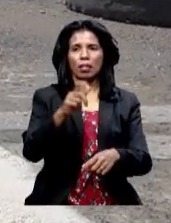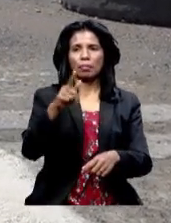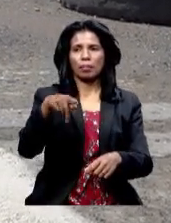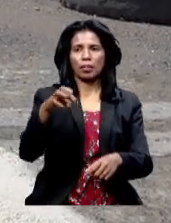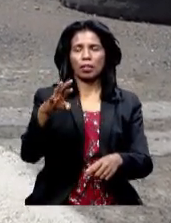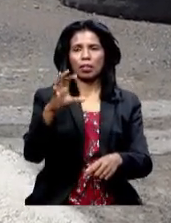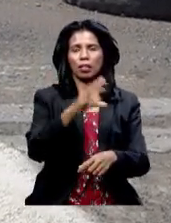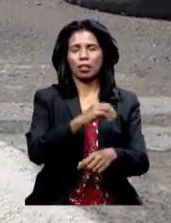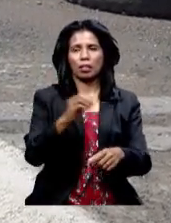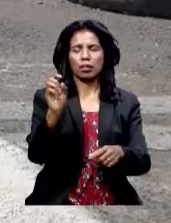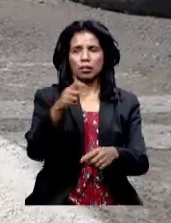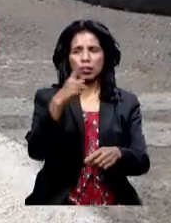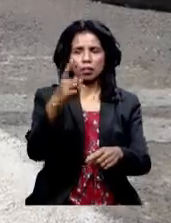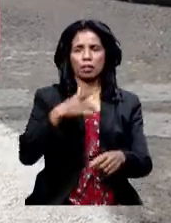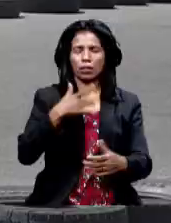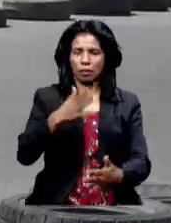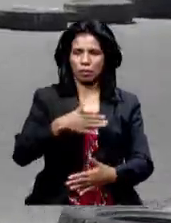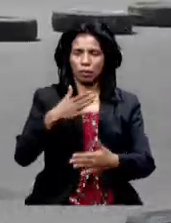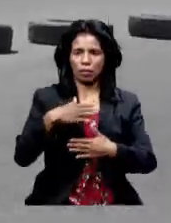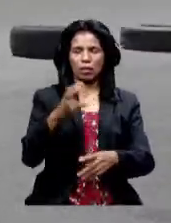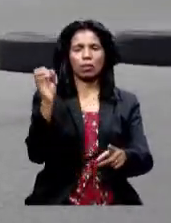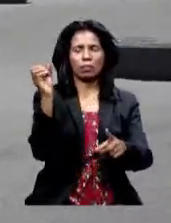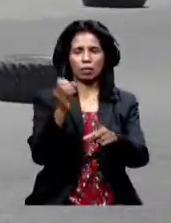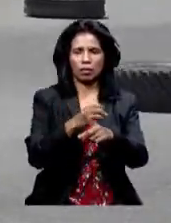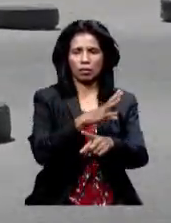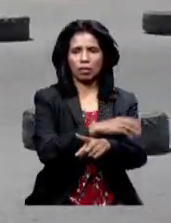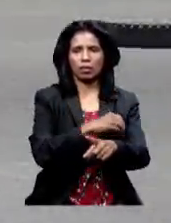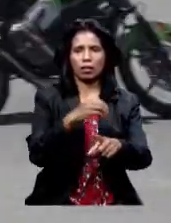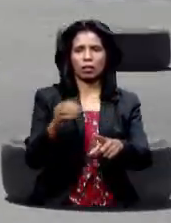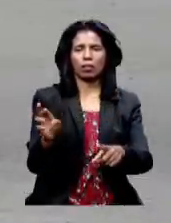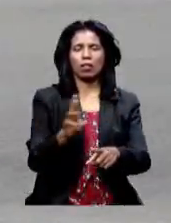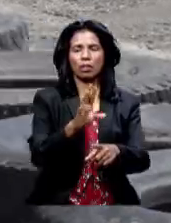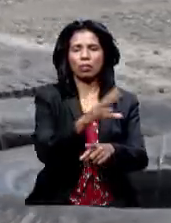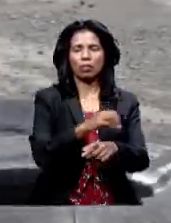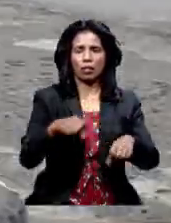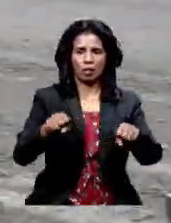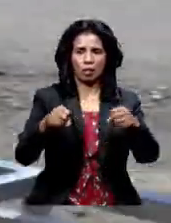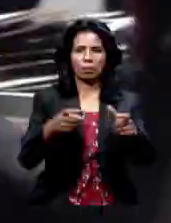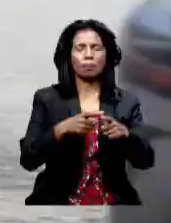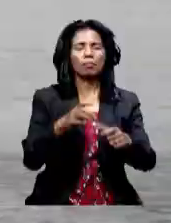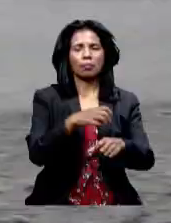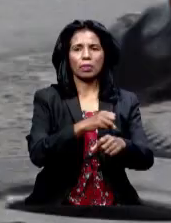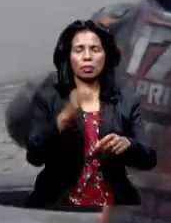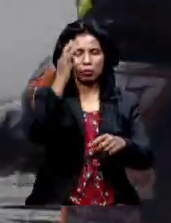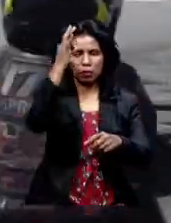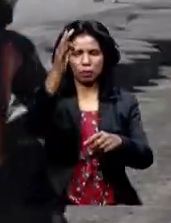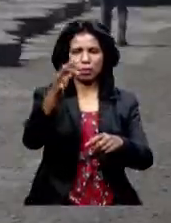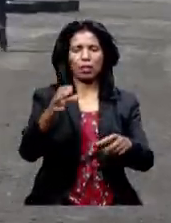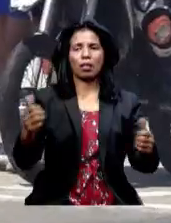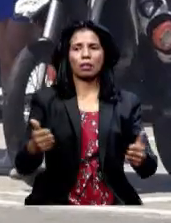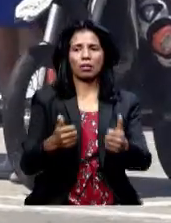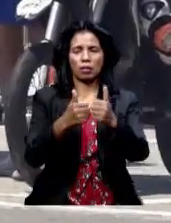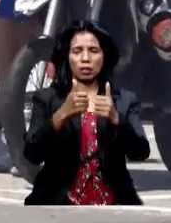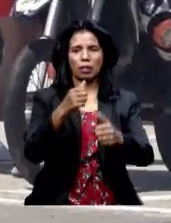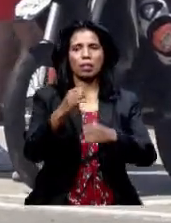San Loresan Ida, senti contente ho oportunidade ba evento Road Race ne, no ia esperanza ba futuro ha cara compete ia